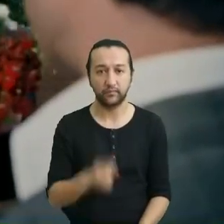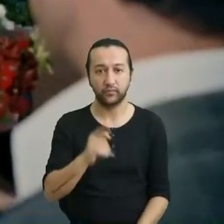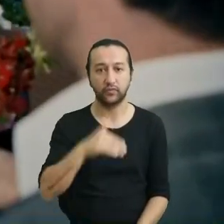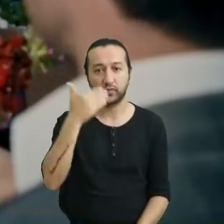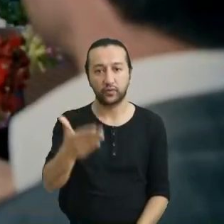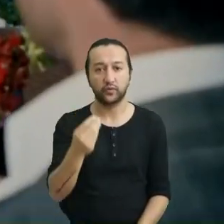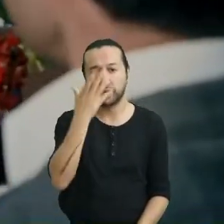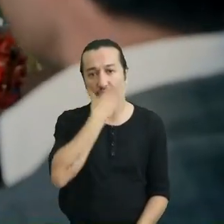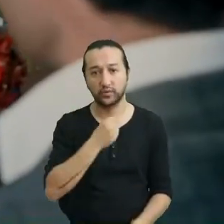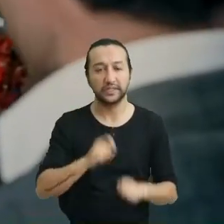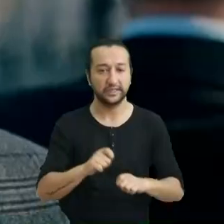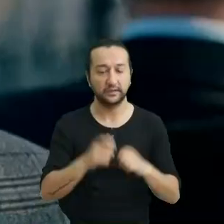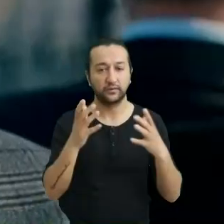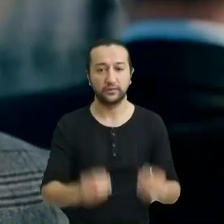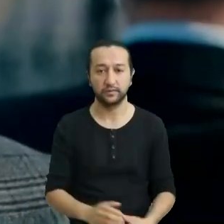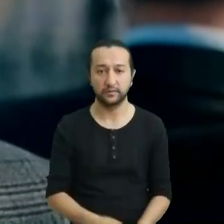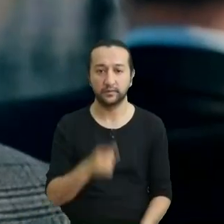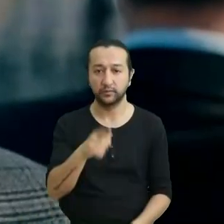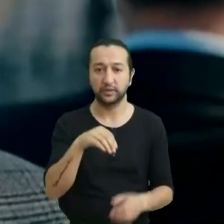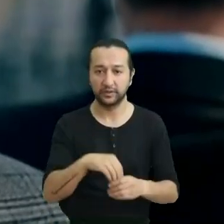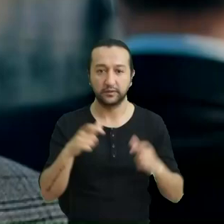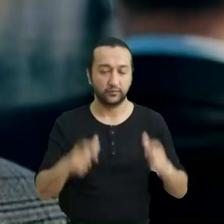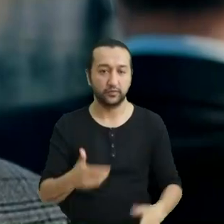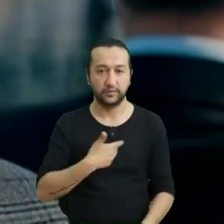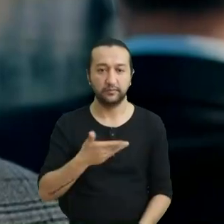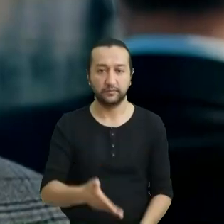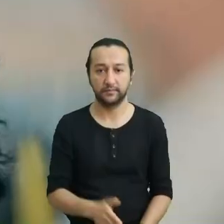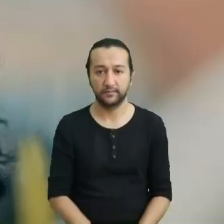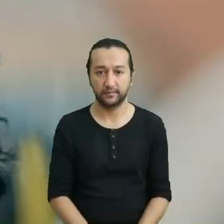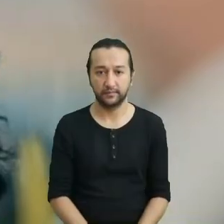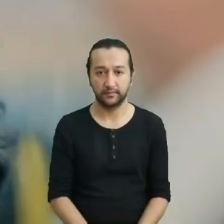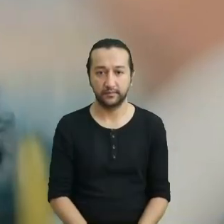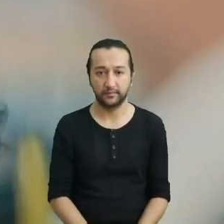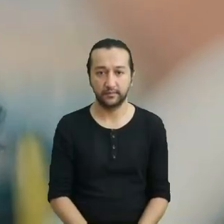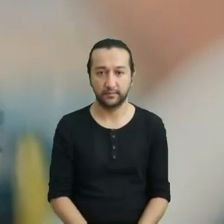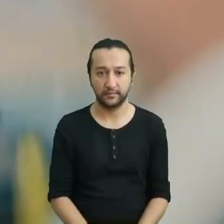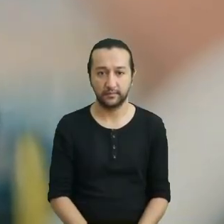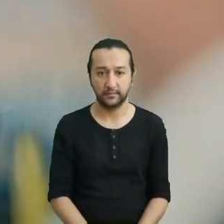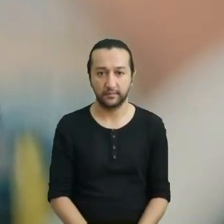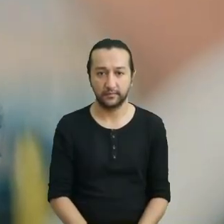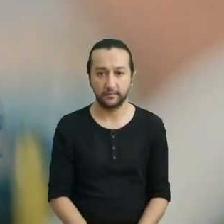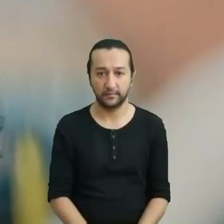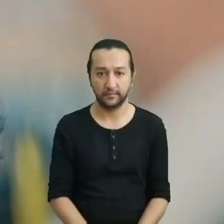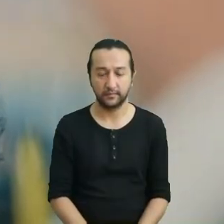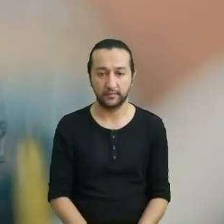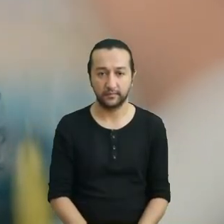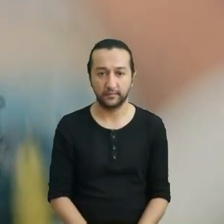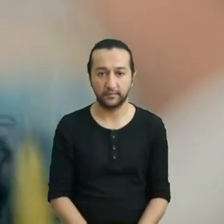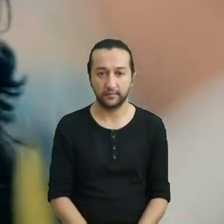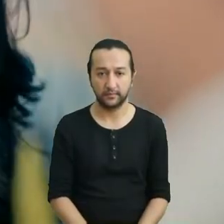Bundan sonra çok güzel şeyler olacak. Bunun için buradayım. Esin gülümseyerek kahvesinden bir yudum içti.